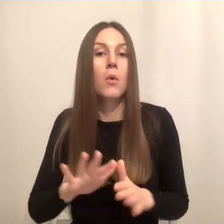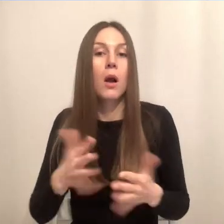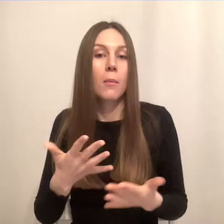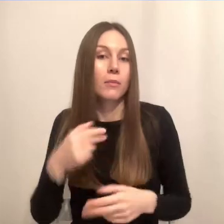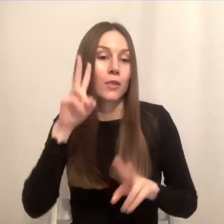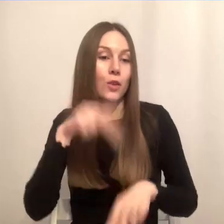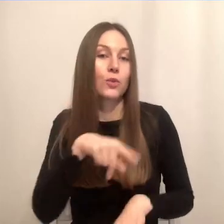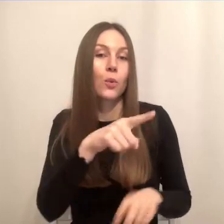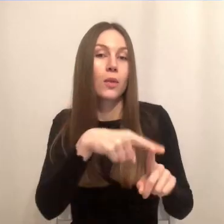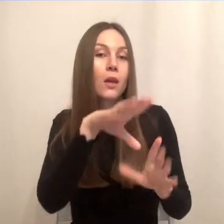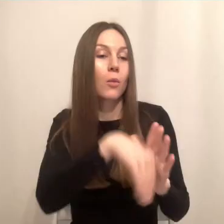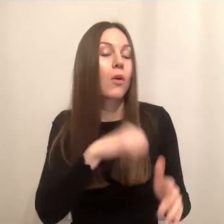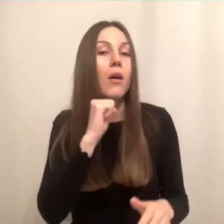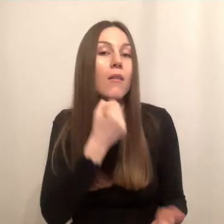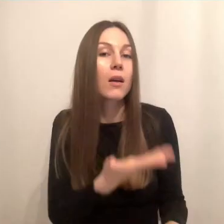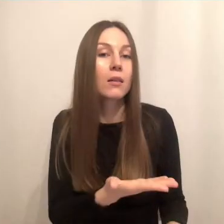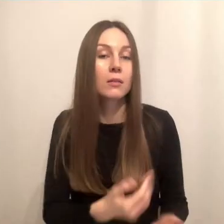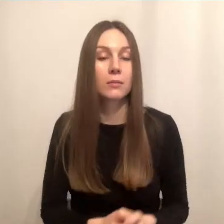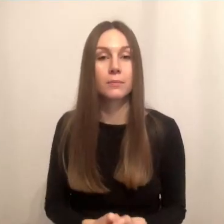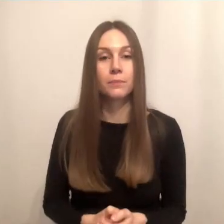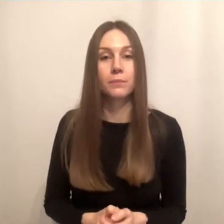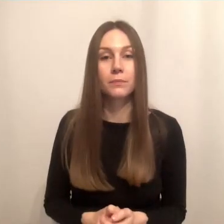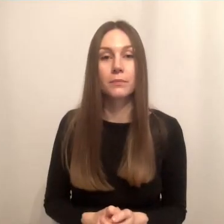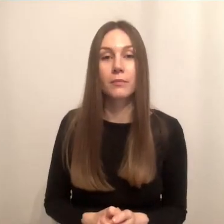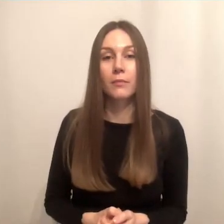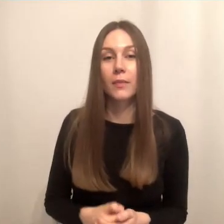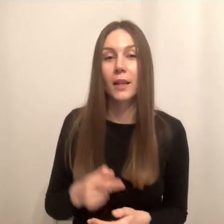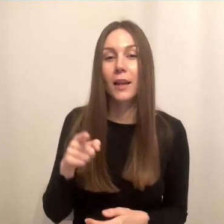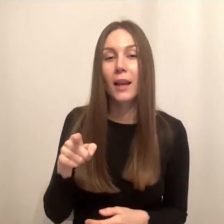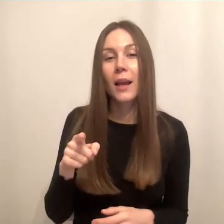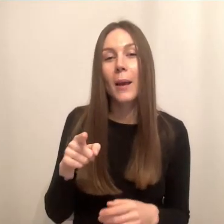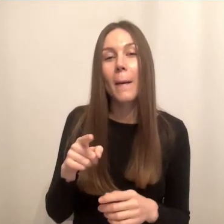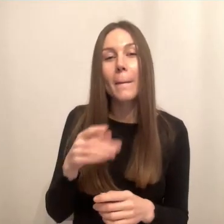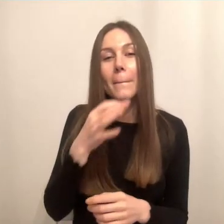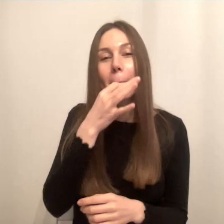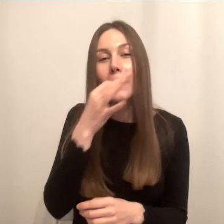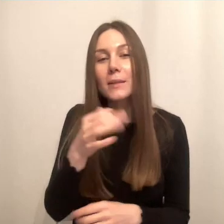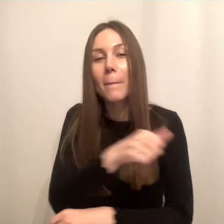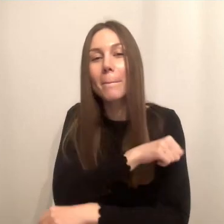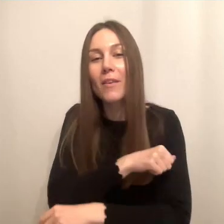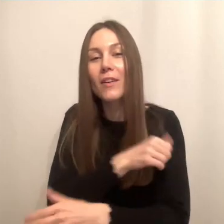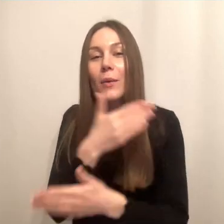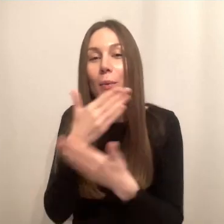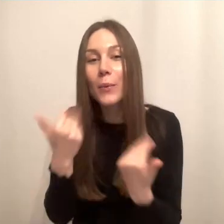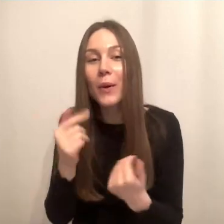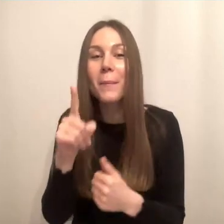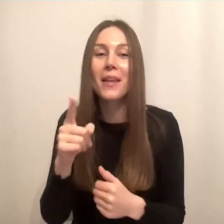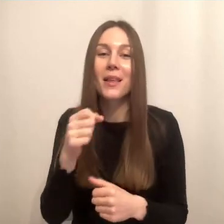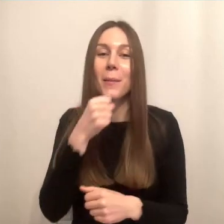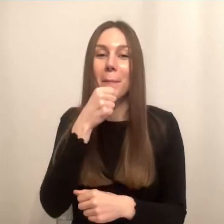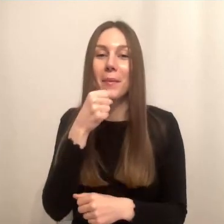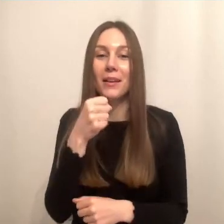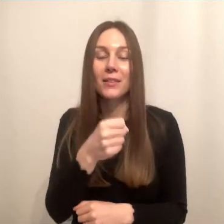veikite taryboje. Taip, čia lyg ir nebuvo konkrečiai paminėta pavardė, bet jūs taip mikrofoną greitai labai